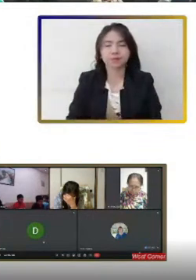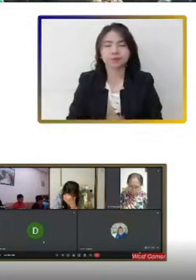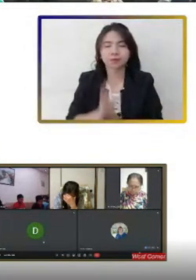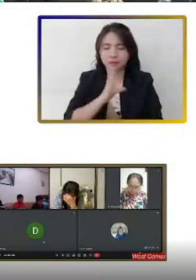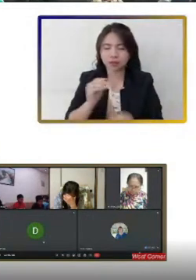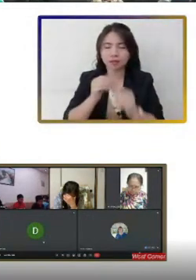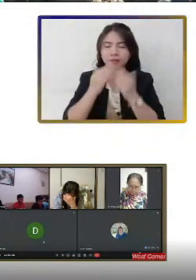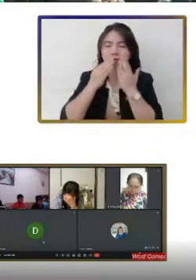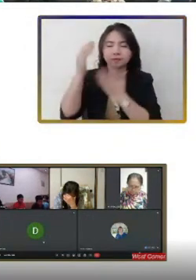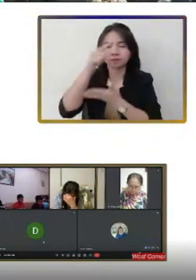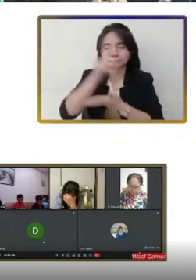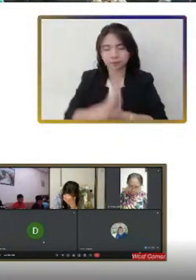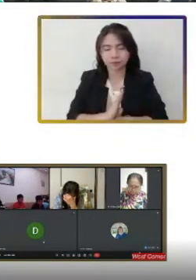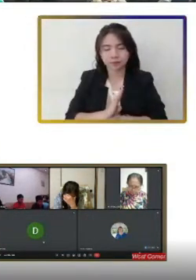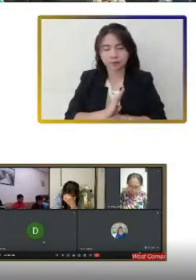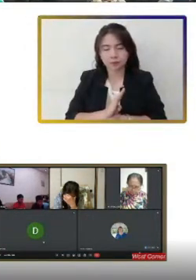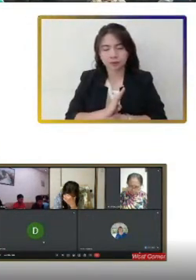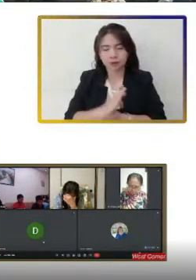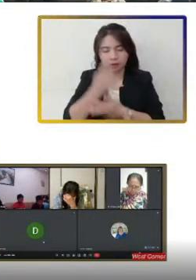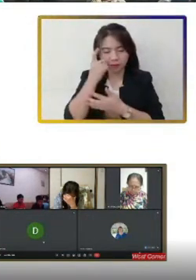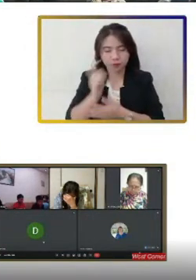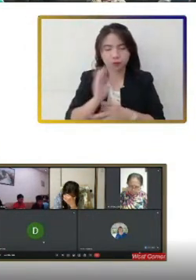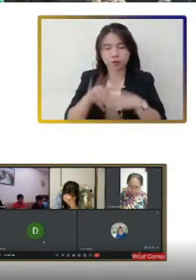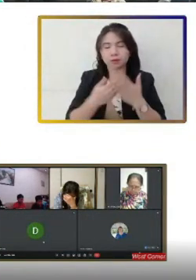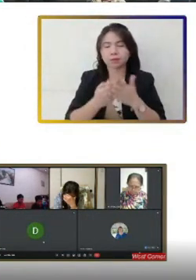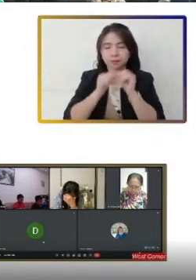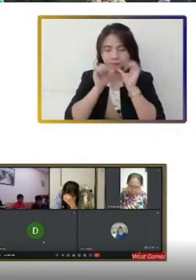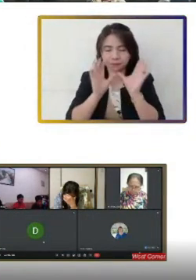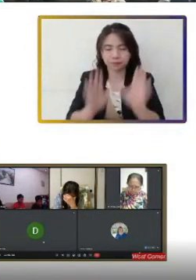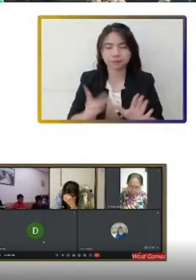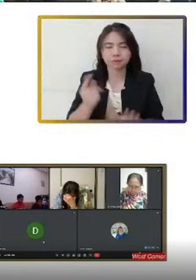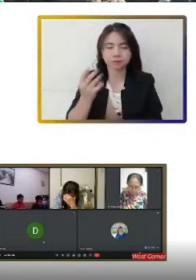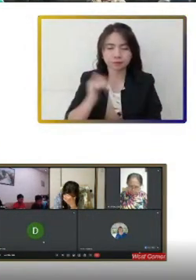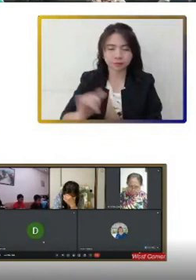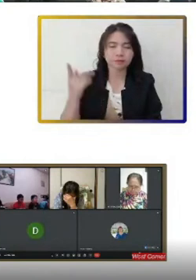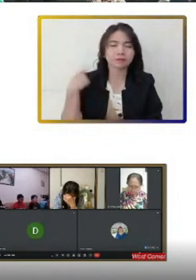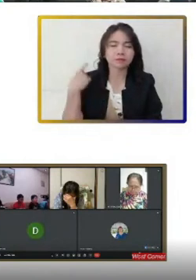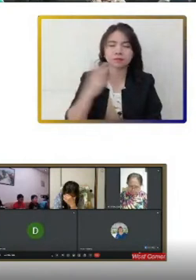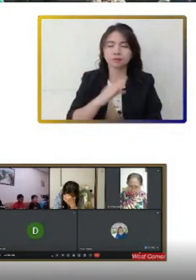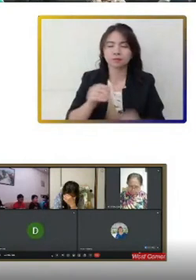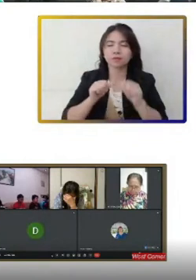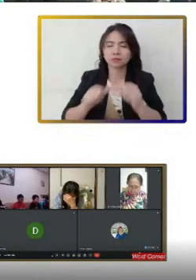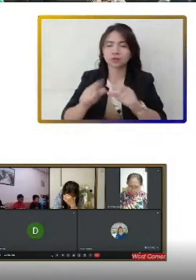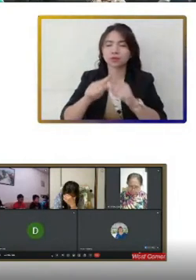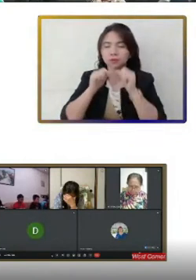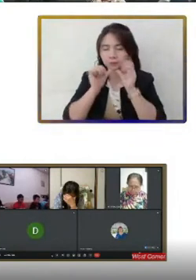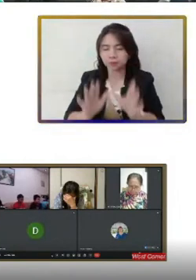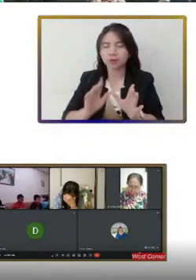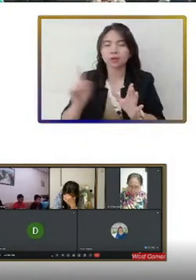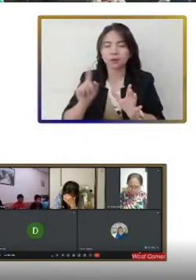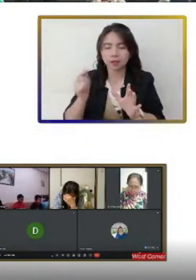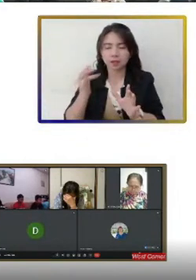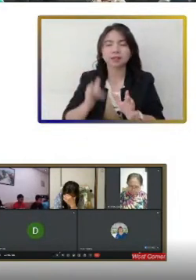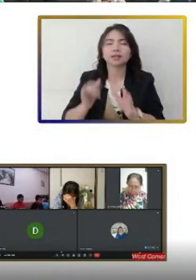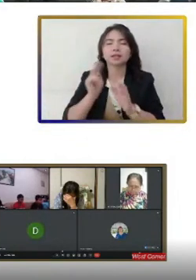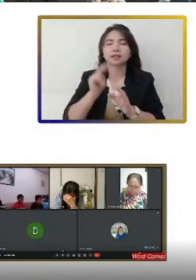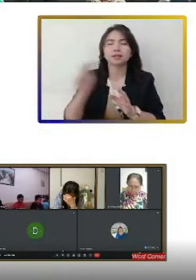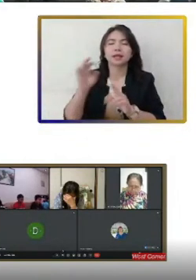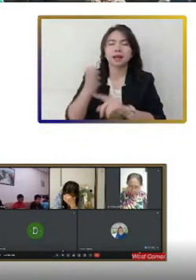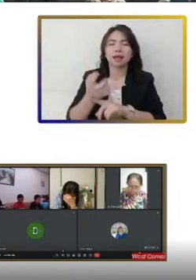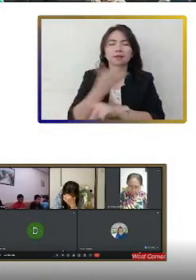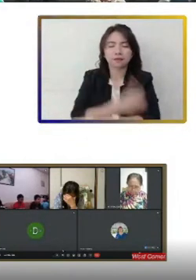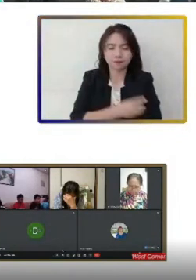po sa kanilang pagpapala na ito. Patuloy niyong pagpalain ng kanilang pangangailangan sa araw-araw sa pagpapalaki